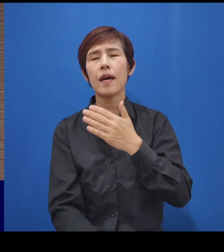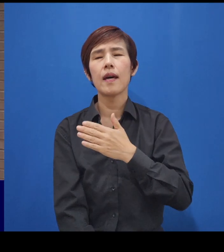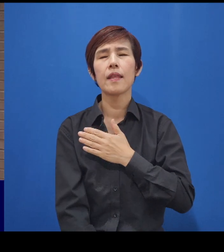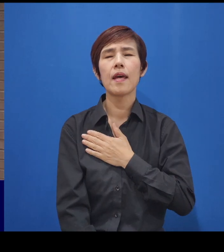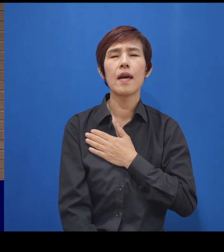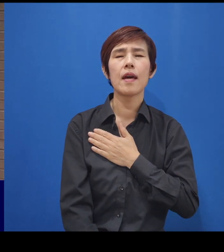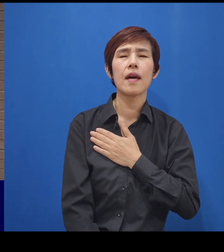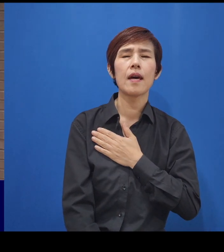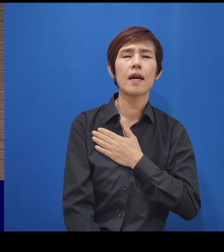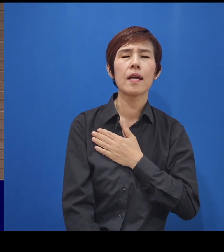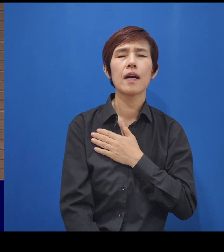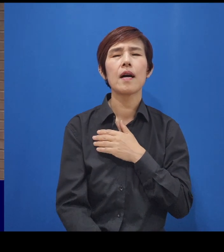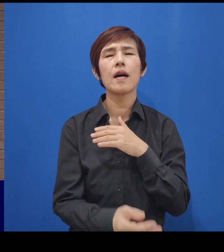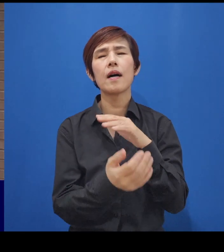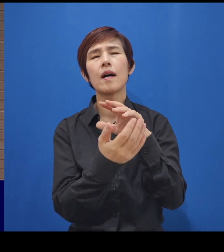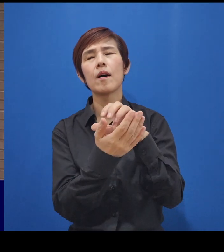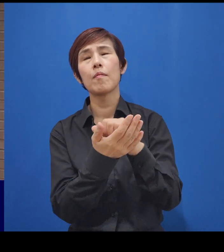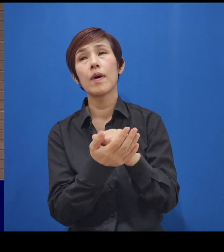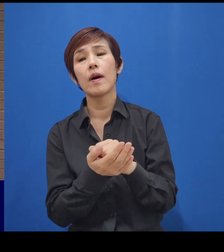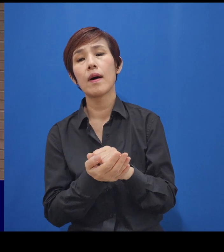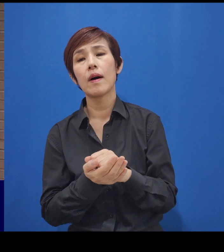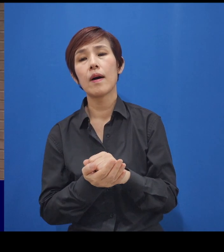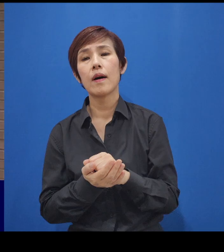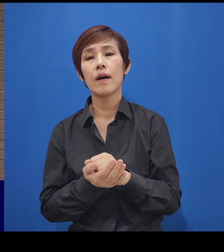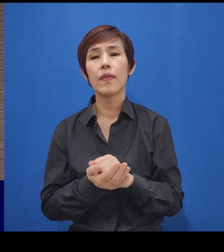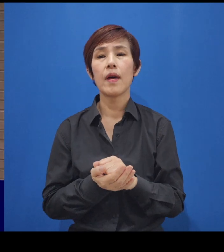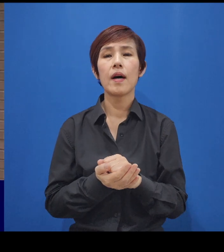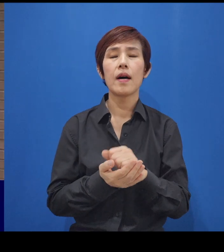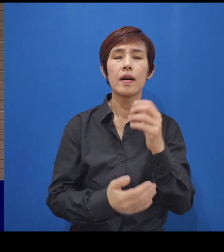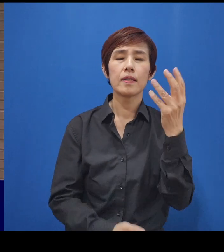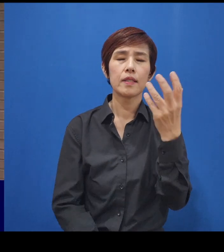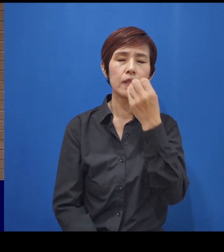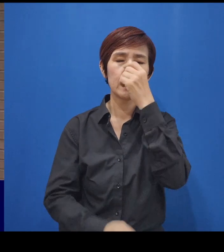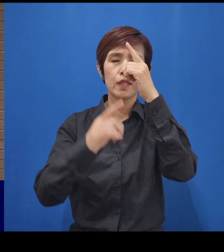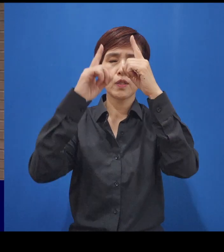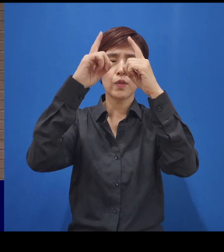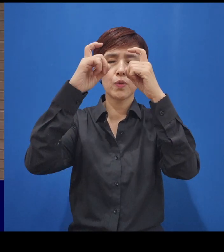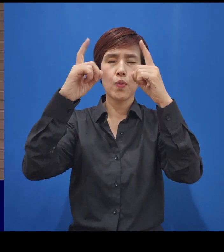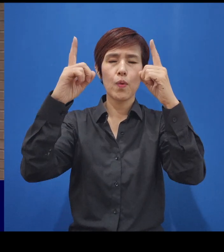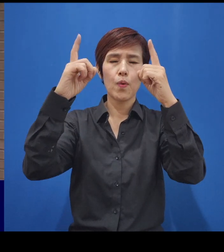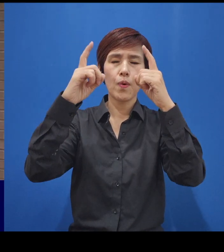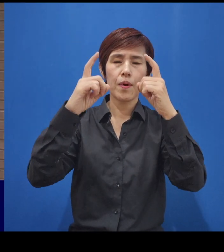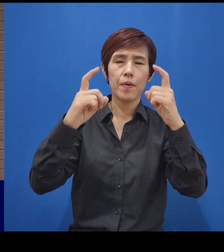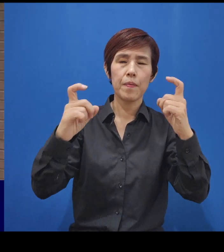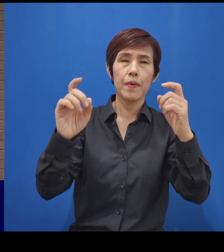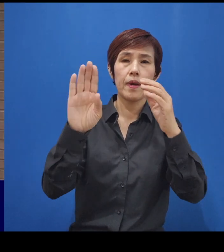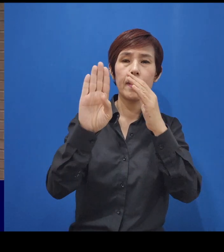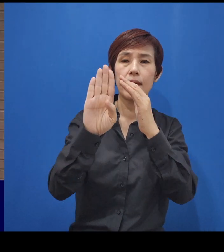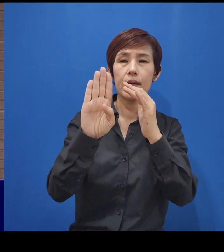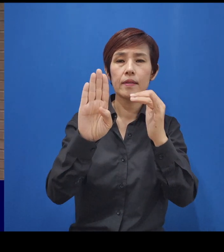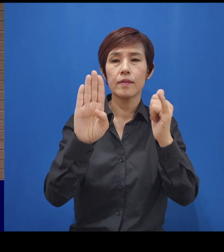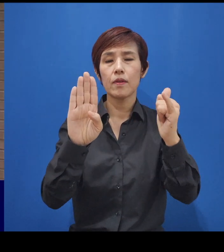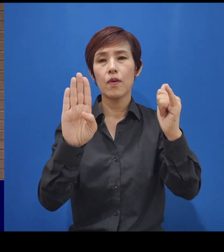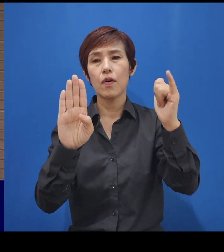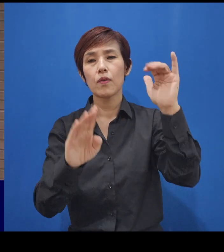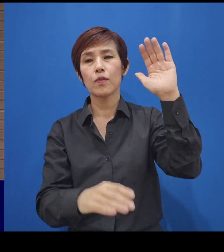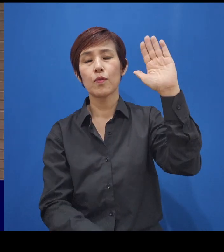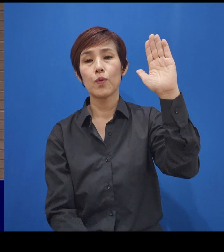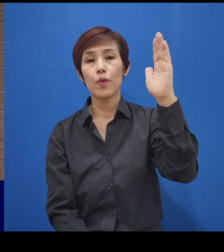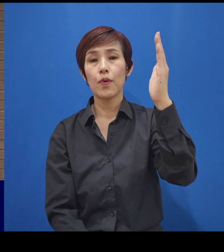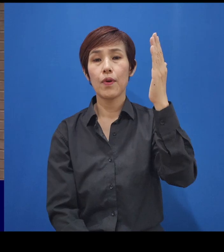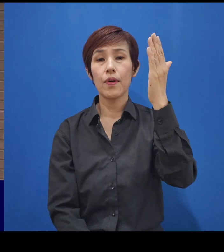은혜 내가 받아 시온